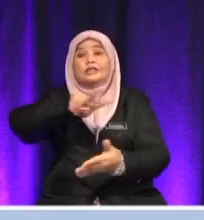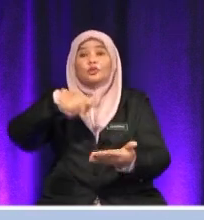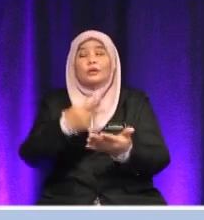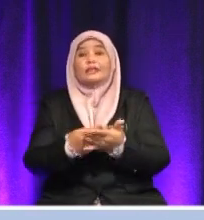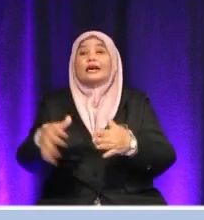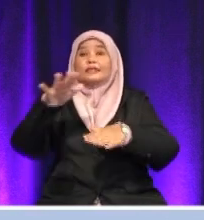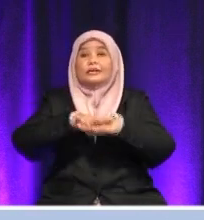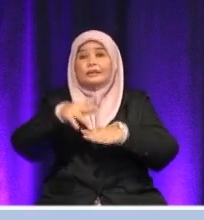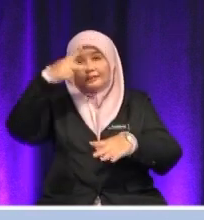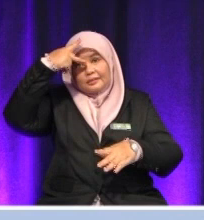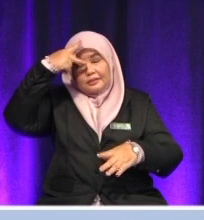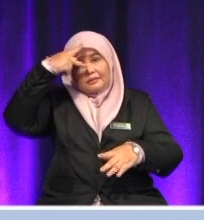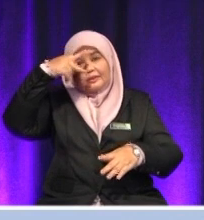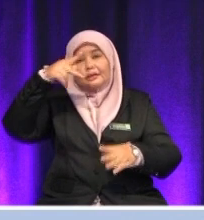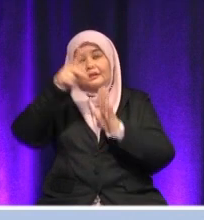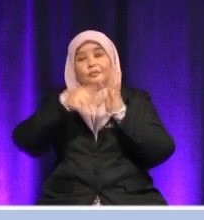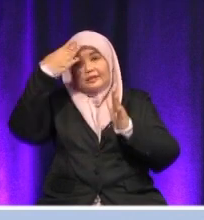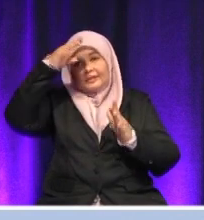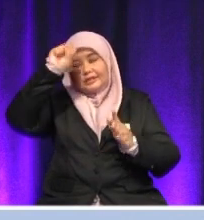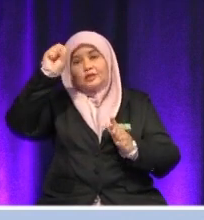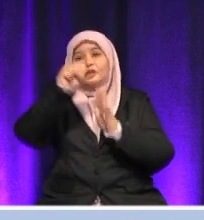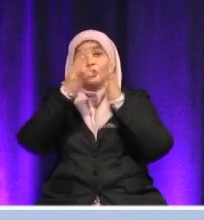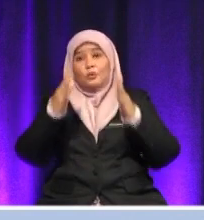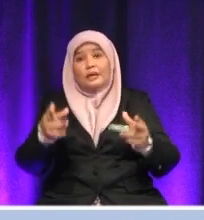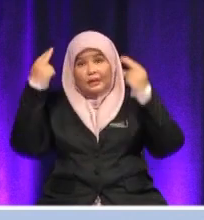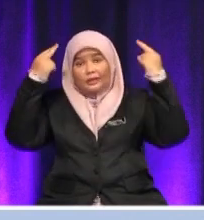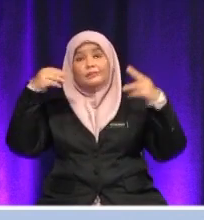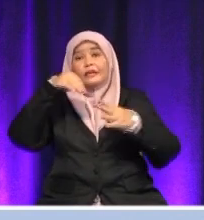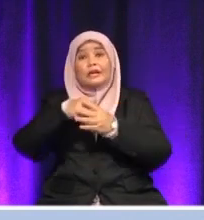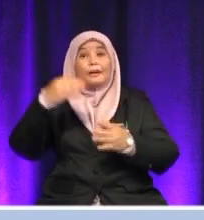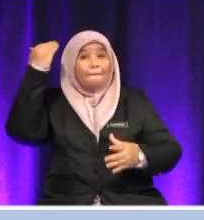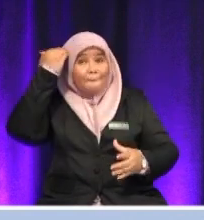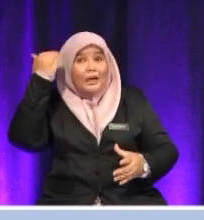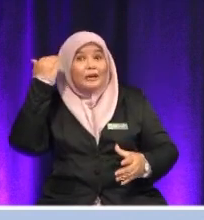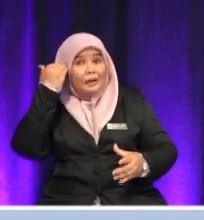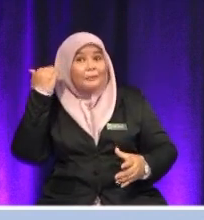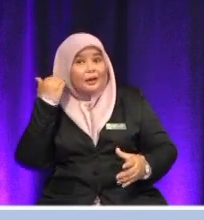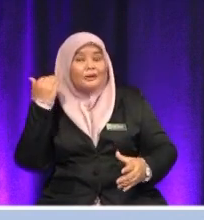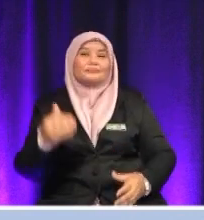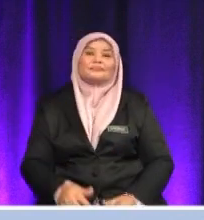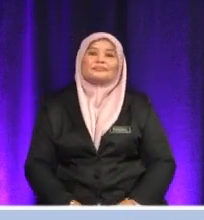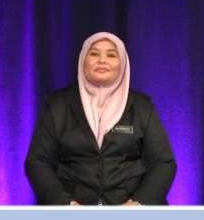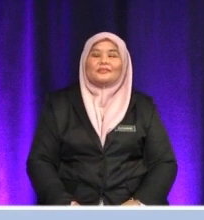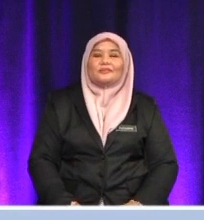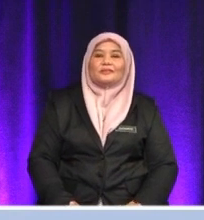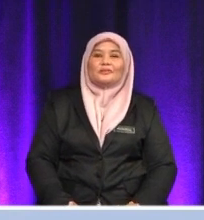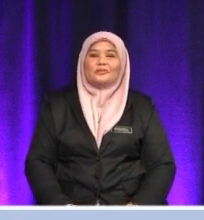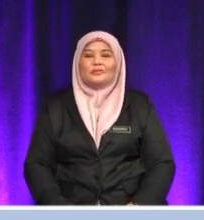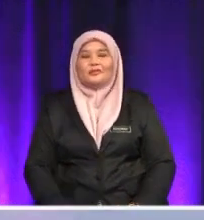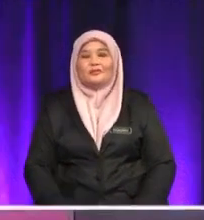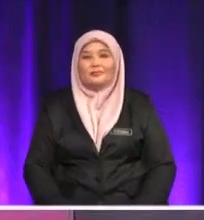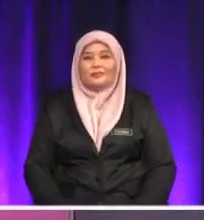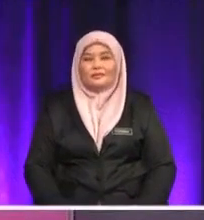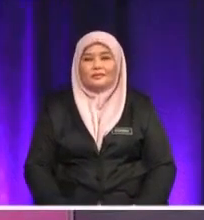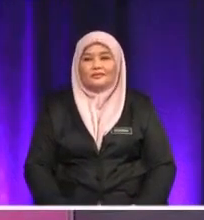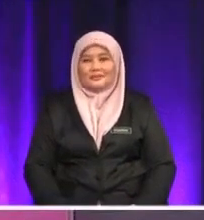atas kebijaksanaan seorang hakim dalam mahkamah, bukan dalam studio. Okey, jadi itulah dia sebenarnya. Mm-mm. Pandai